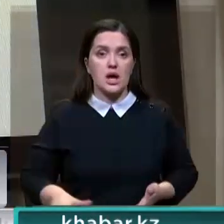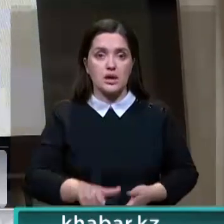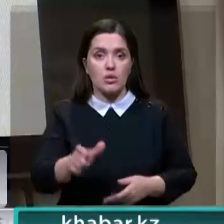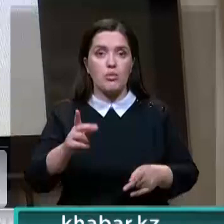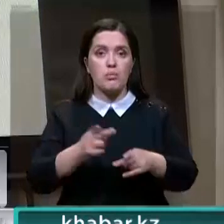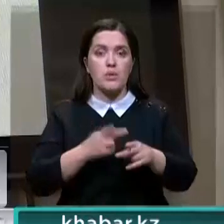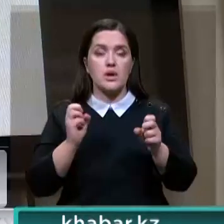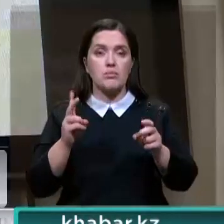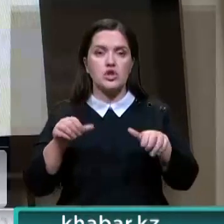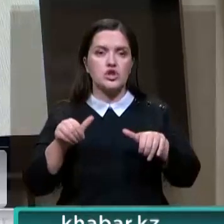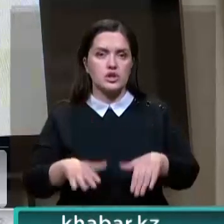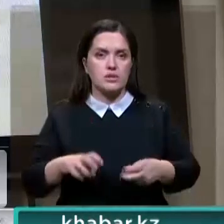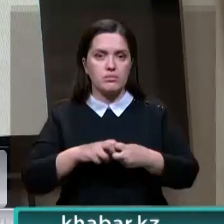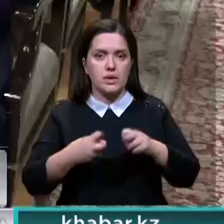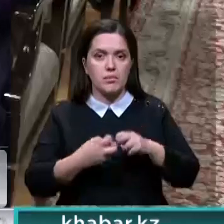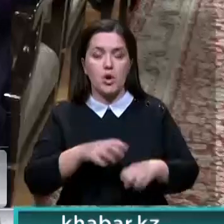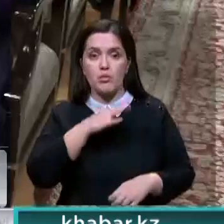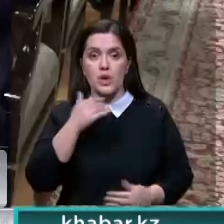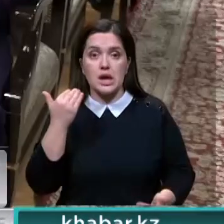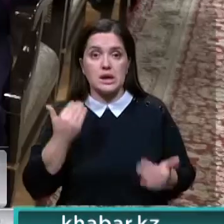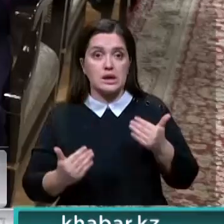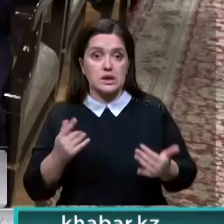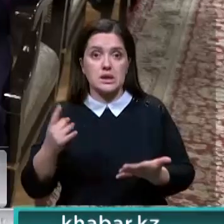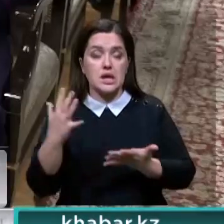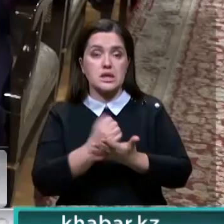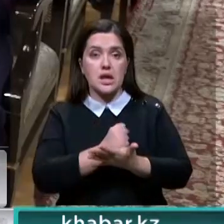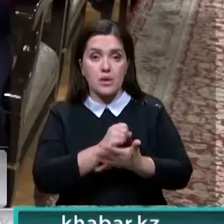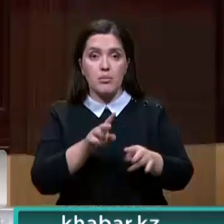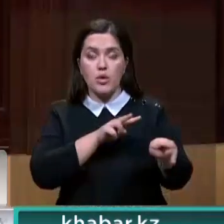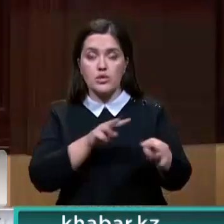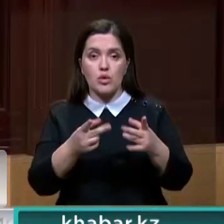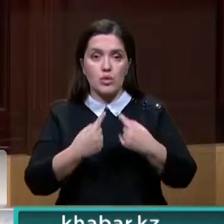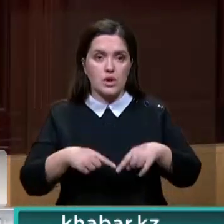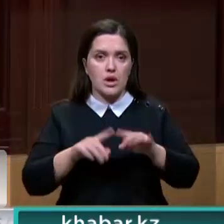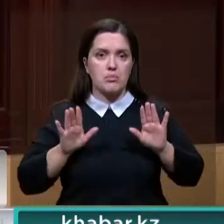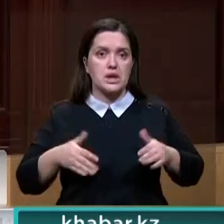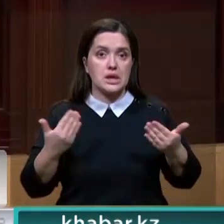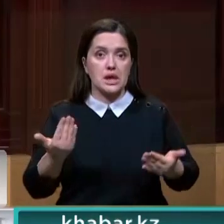предстоит решить целый комплекс проблем. Если служащие не справляются, надзорном органе предлагают их